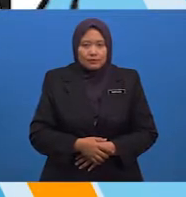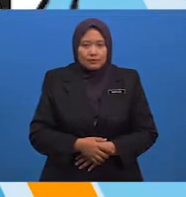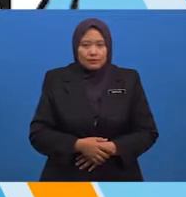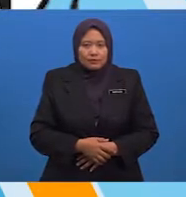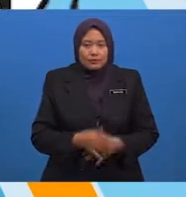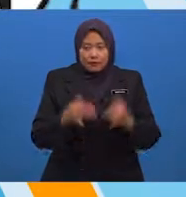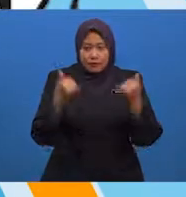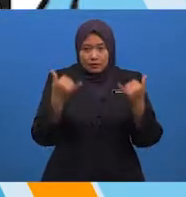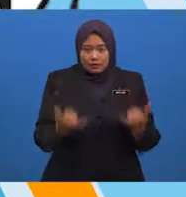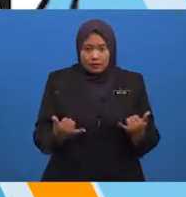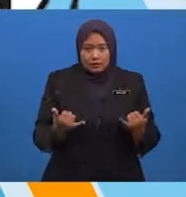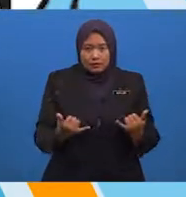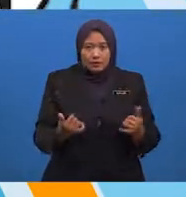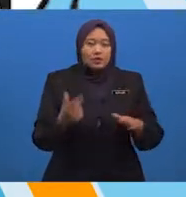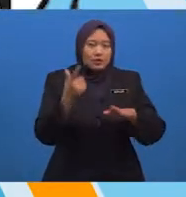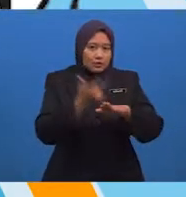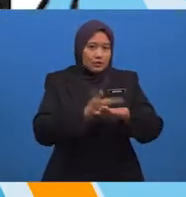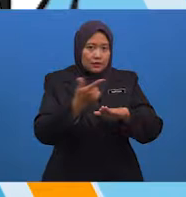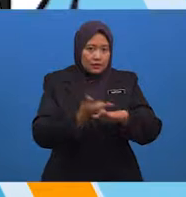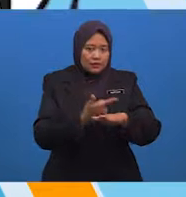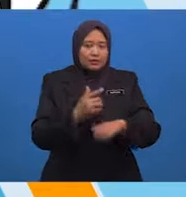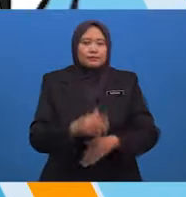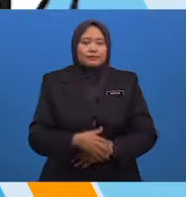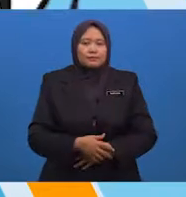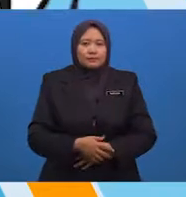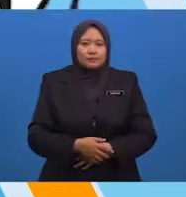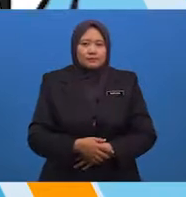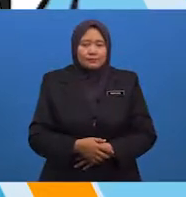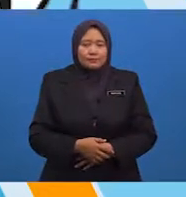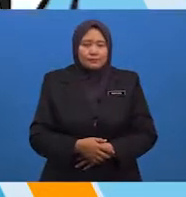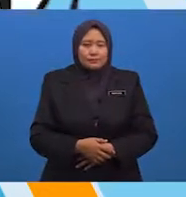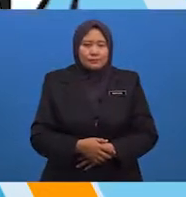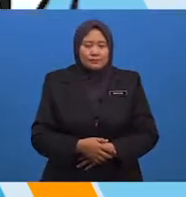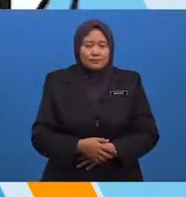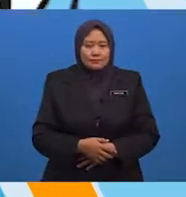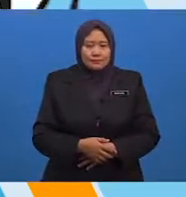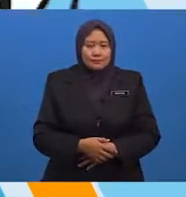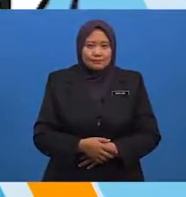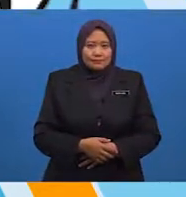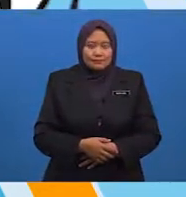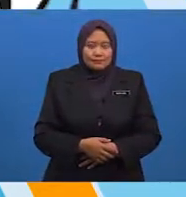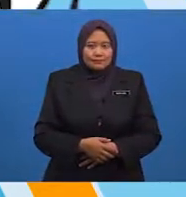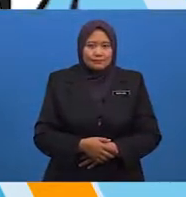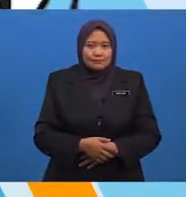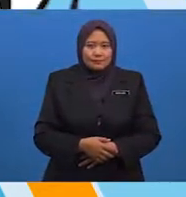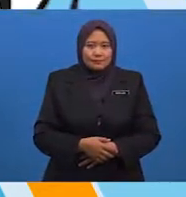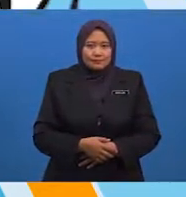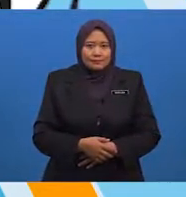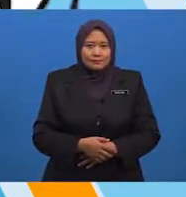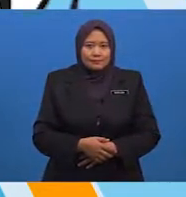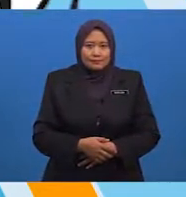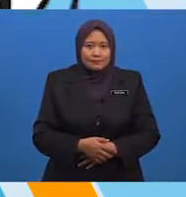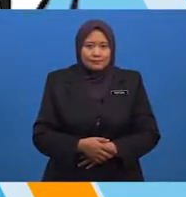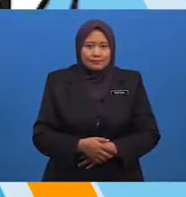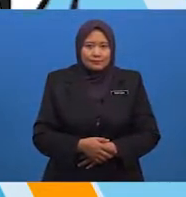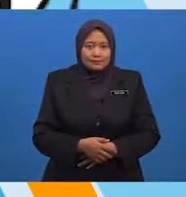Oleh itu, cikgu ingin mengajak murid-murid untuk menjawab aktiviti pengukuhan yang telah